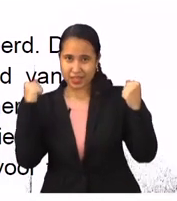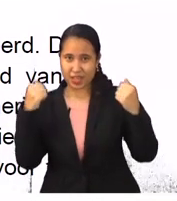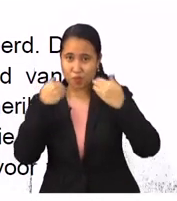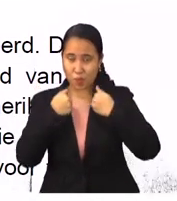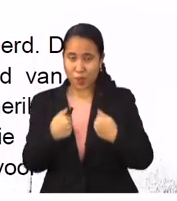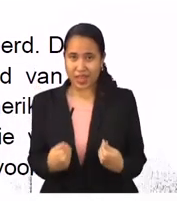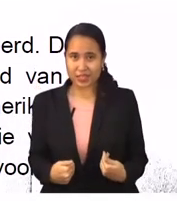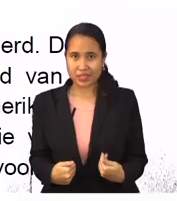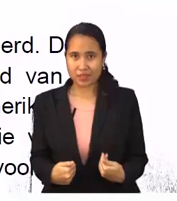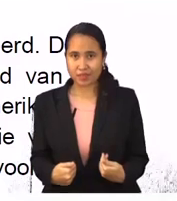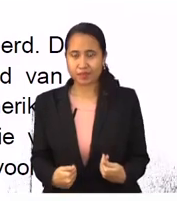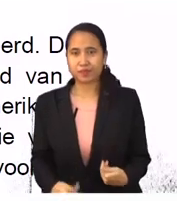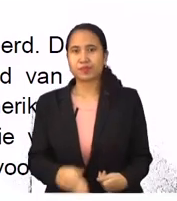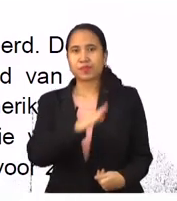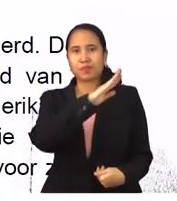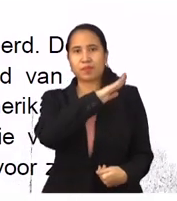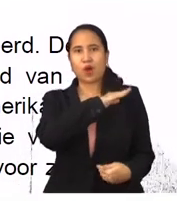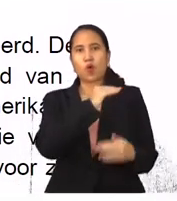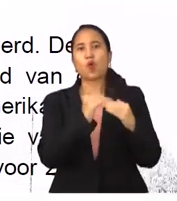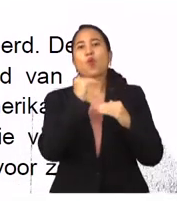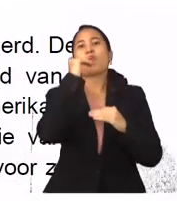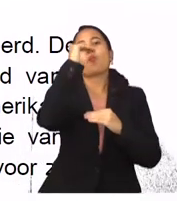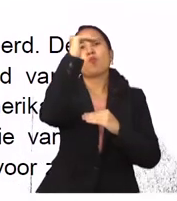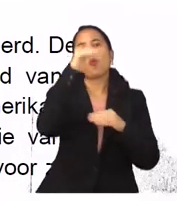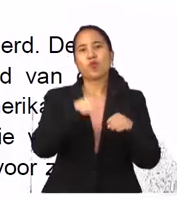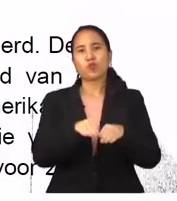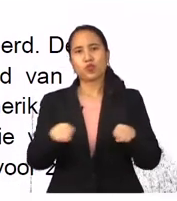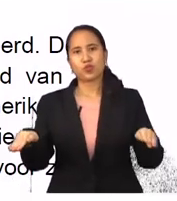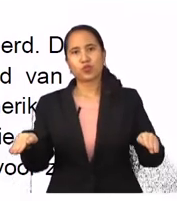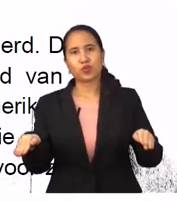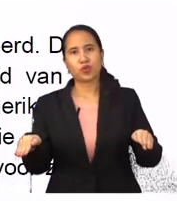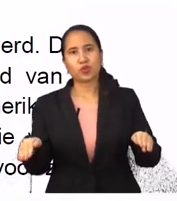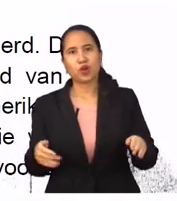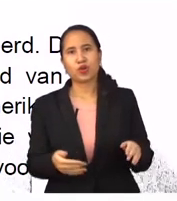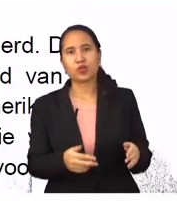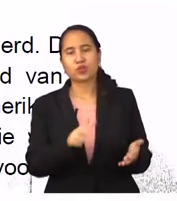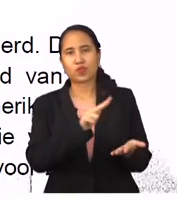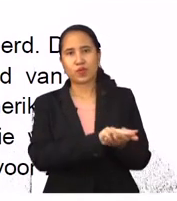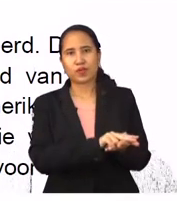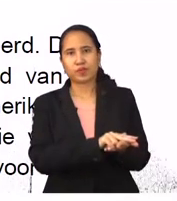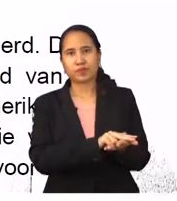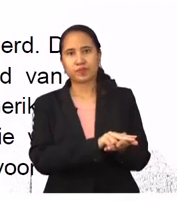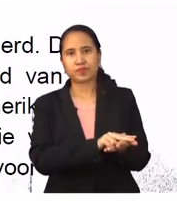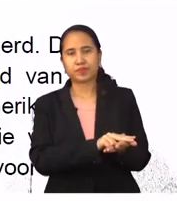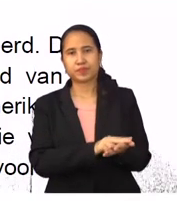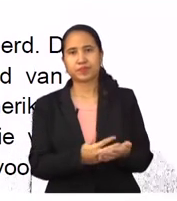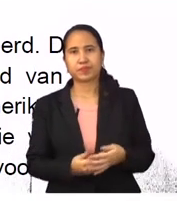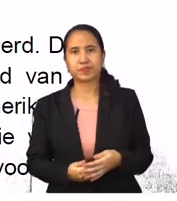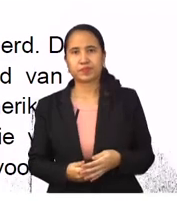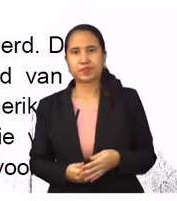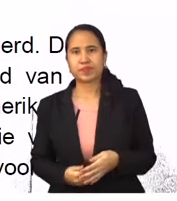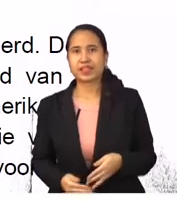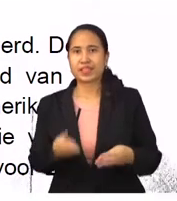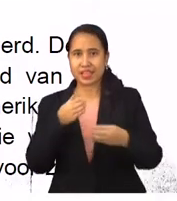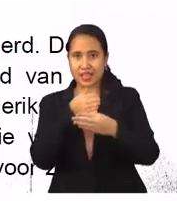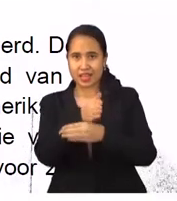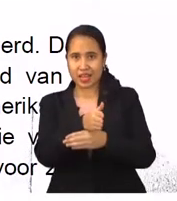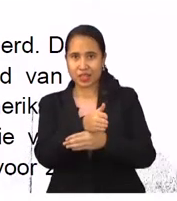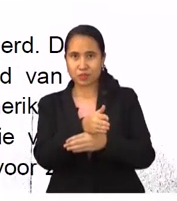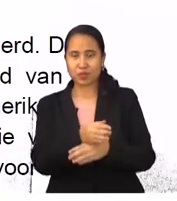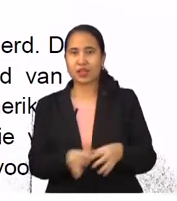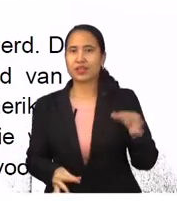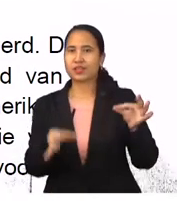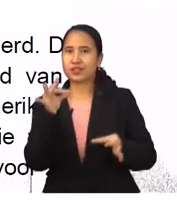burgers, maar staan ook boven de grondwet en lagere wetgeving. In de doctrine en rechtspraak wordt dan ook gesproken